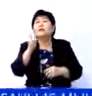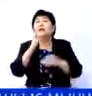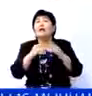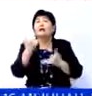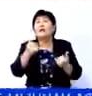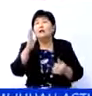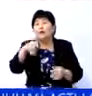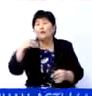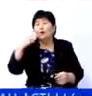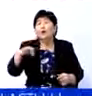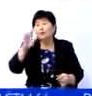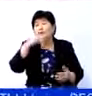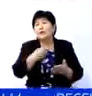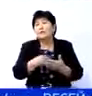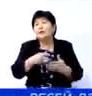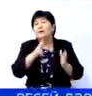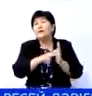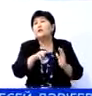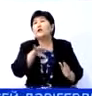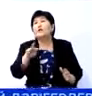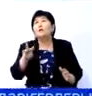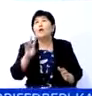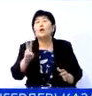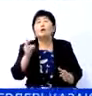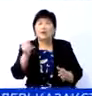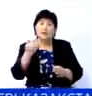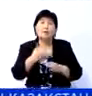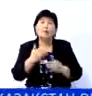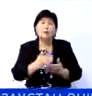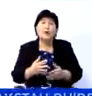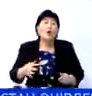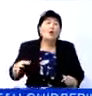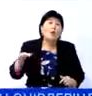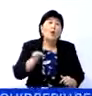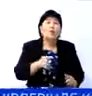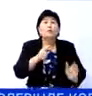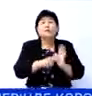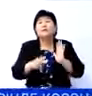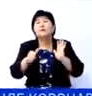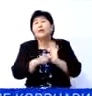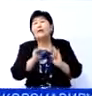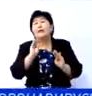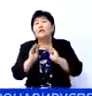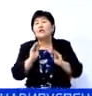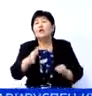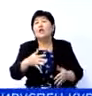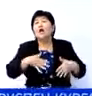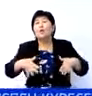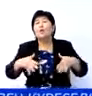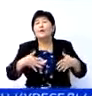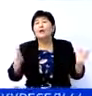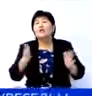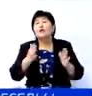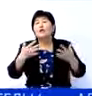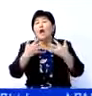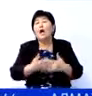Бұл мақсатқа облыстық бюджеттен 80 миллион теңге бөлініпті. Облыстағы 76 жасанды өкпені желдету